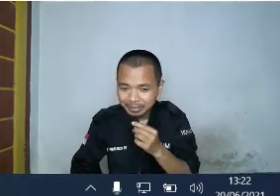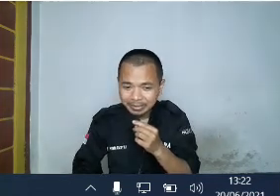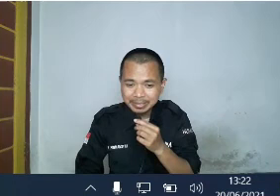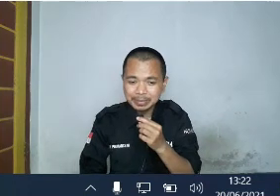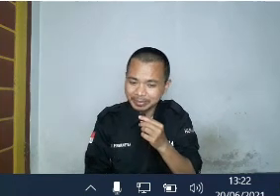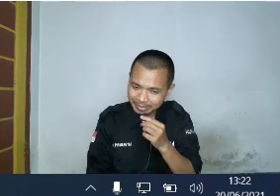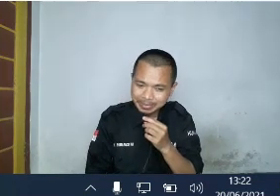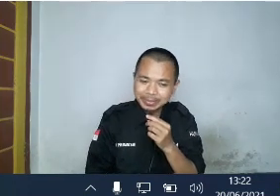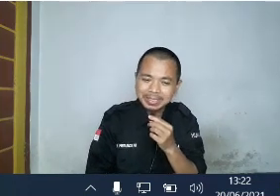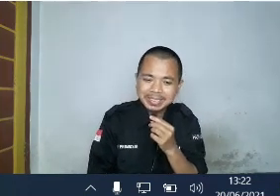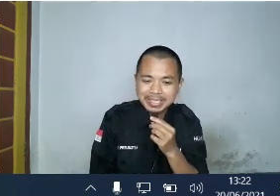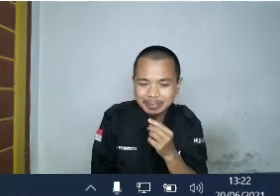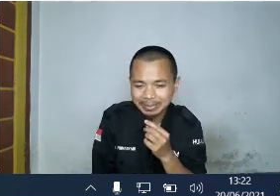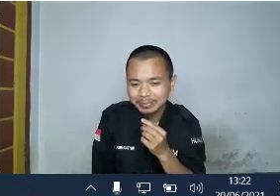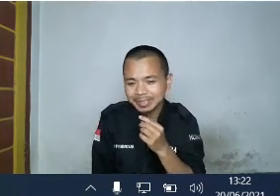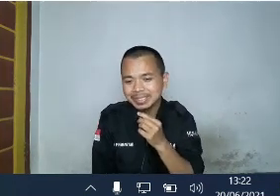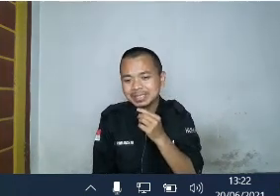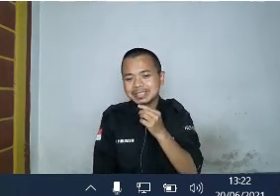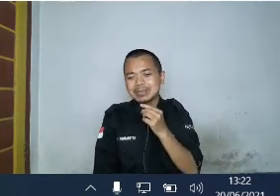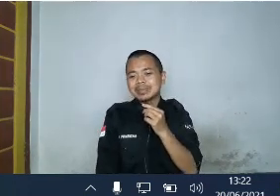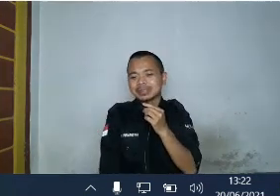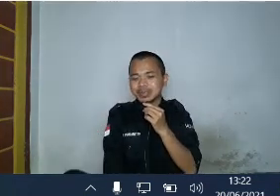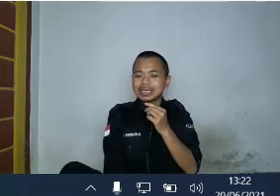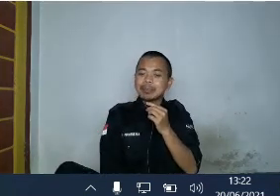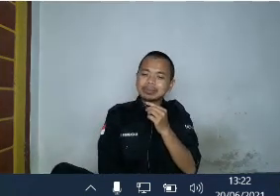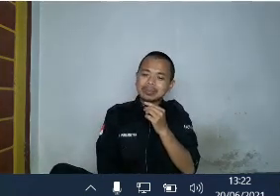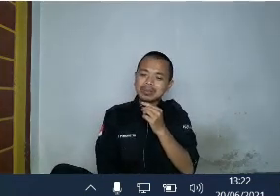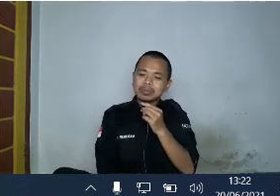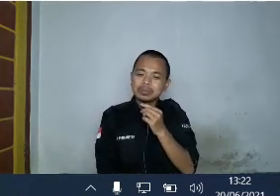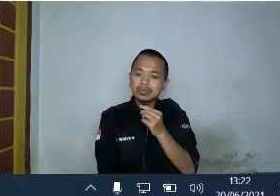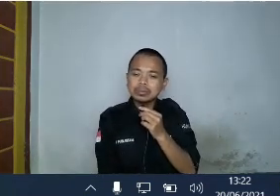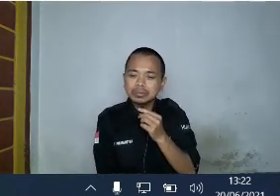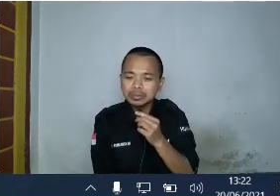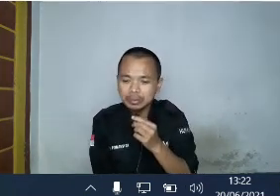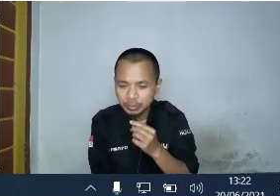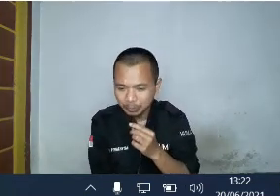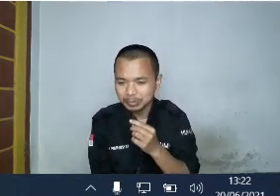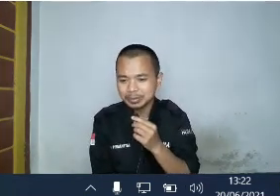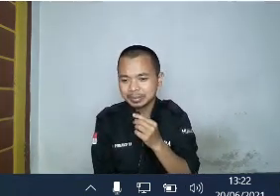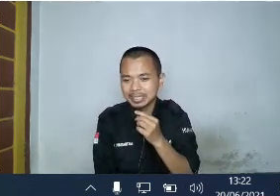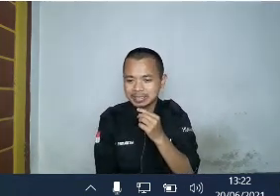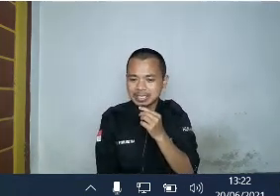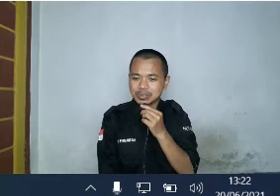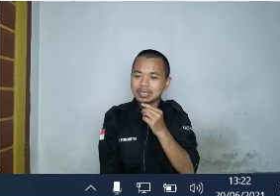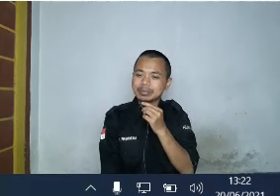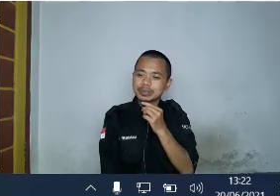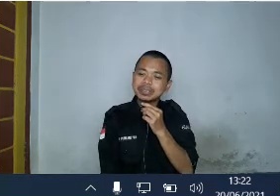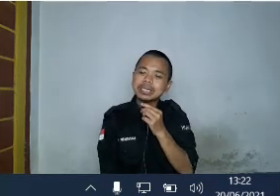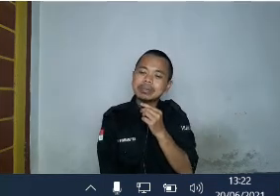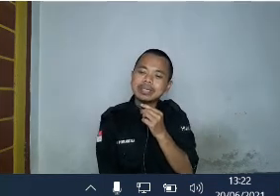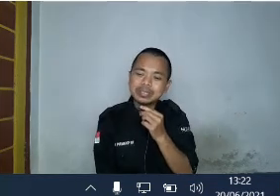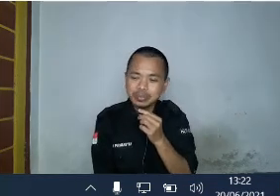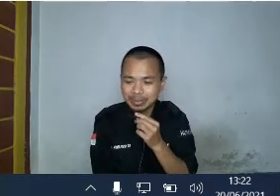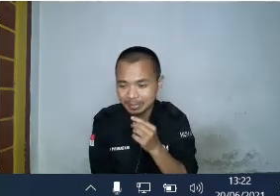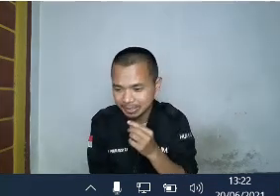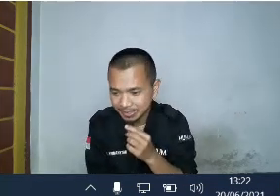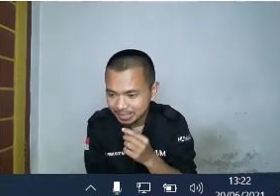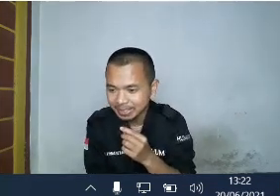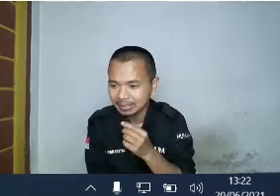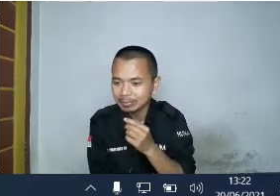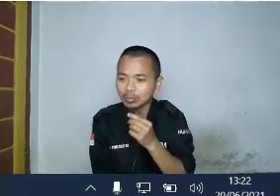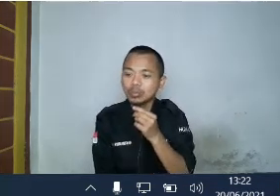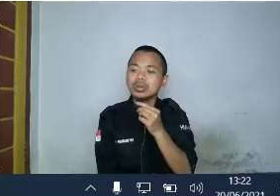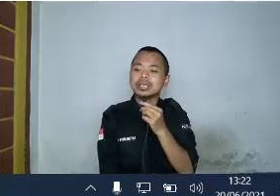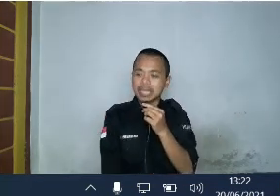Hai seperti disebutkan di sini mata kuliah dengan jambean tok dapat mengunduh naskah soal berikutnya apabila sudah